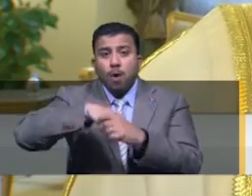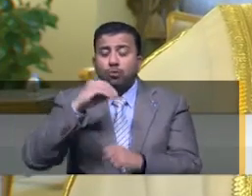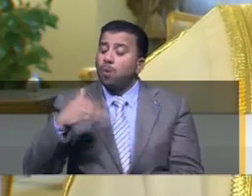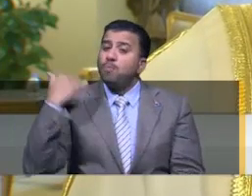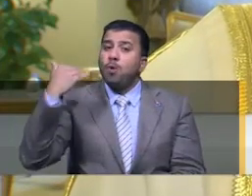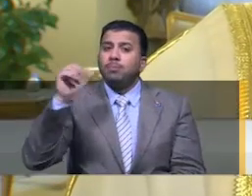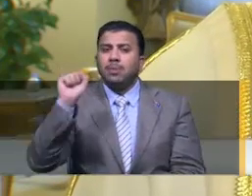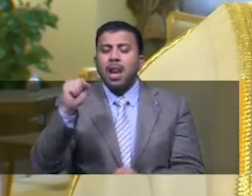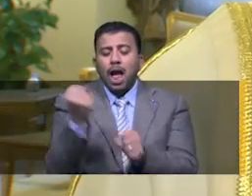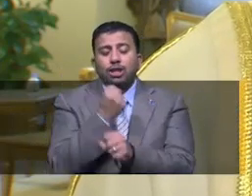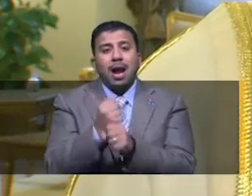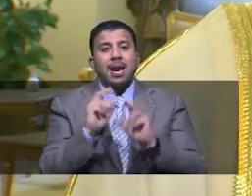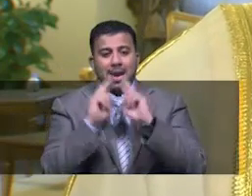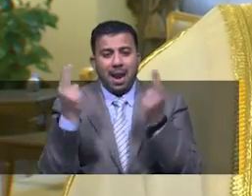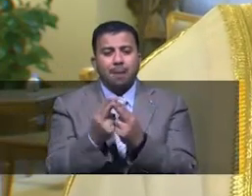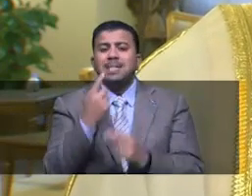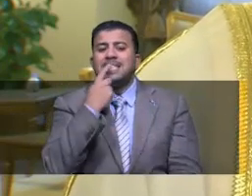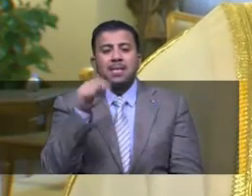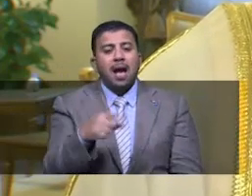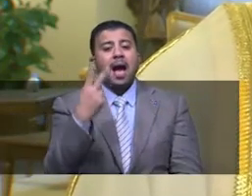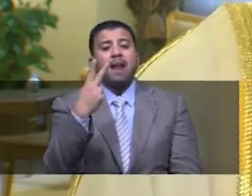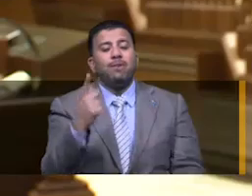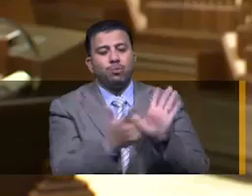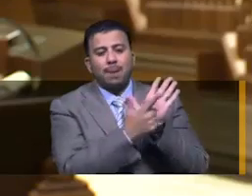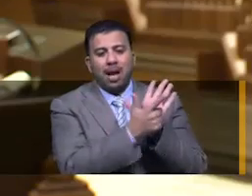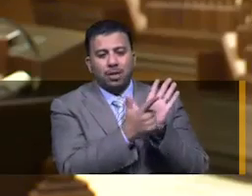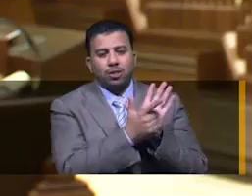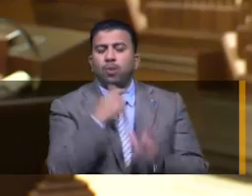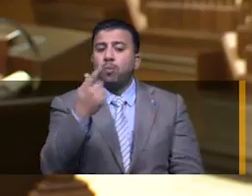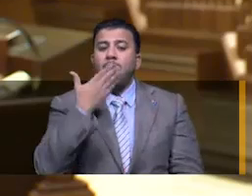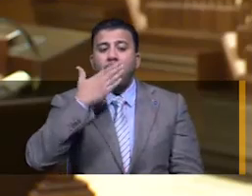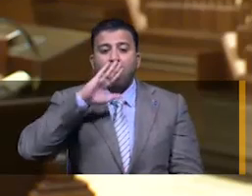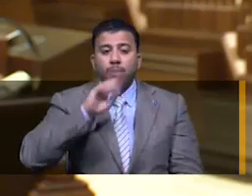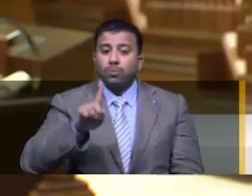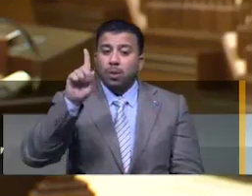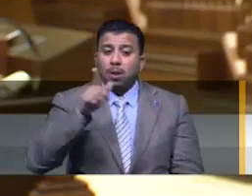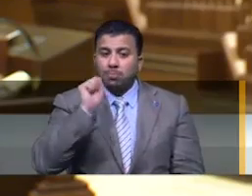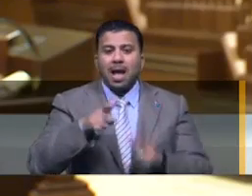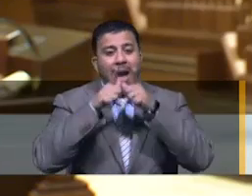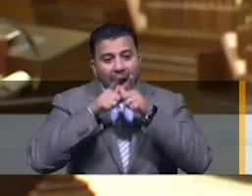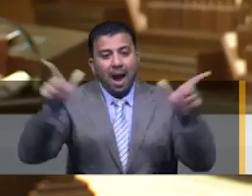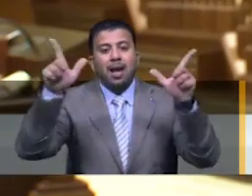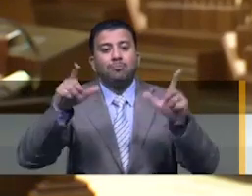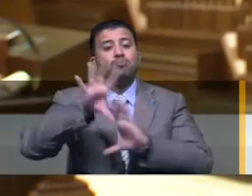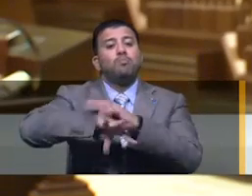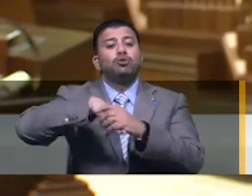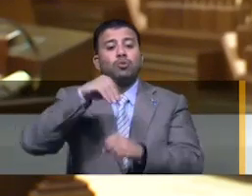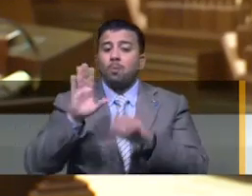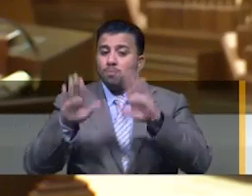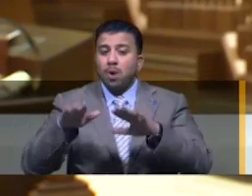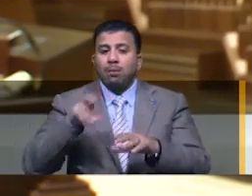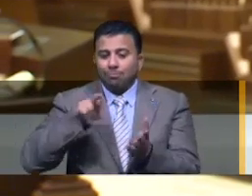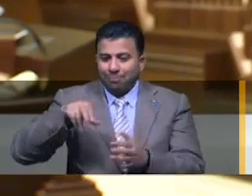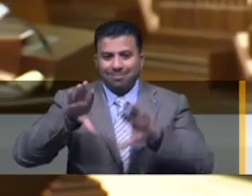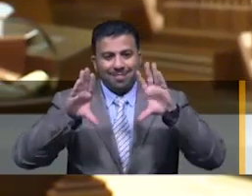المقبلة عليها دائرة الأشغال العامة في عام 2017. الحمد لله أخذنا أسبقية الإعلان عن المشاريع اللي موجودة بالنسبة